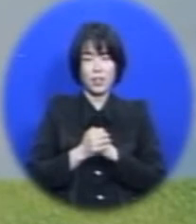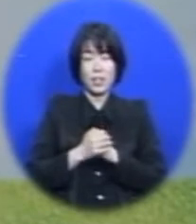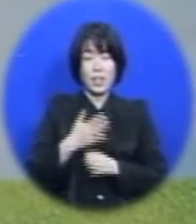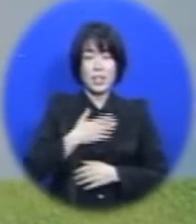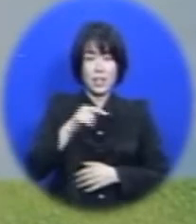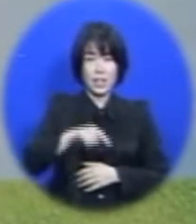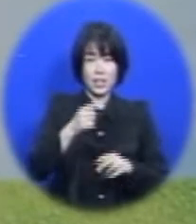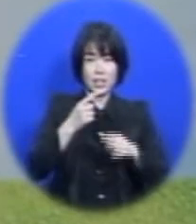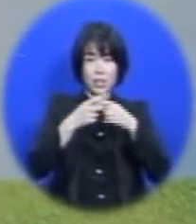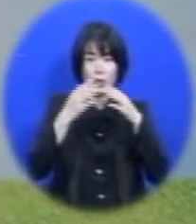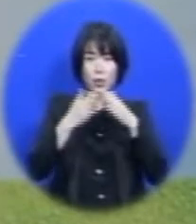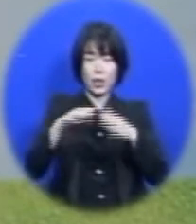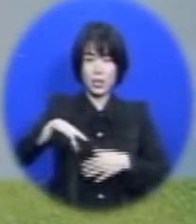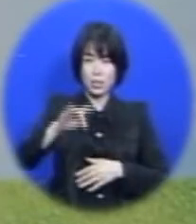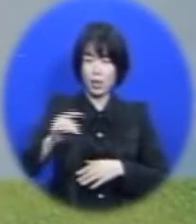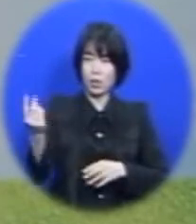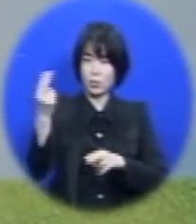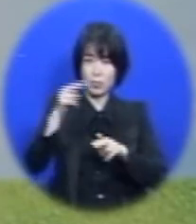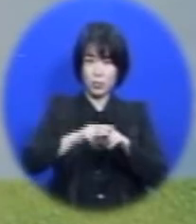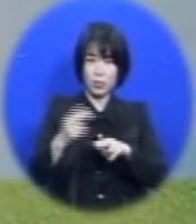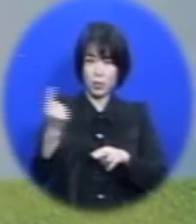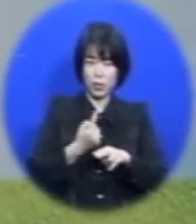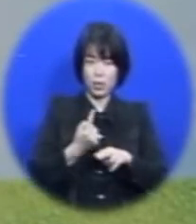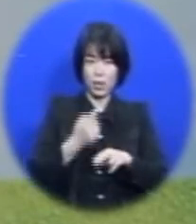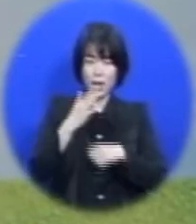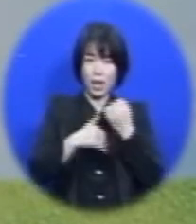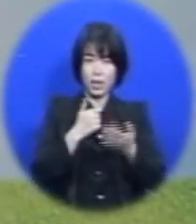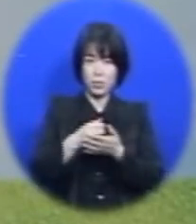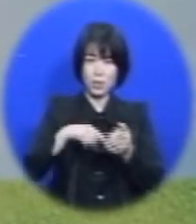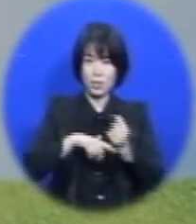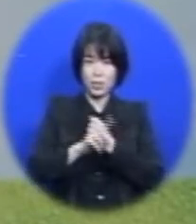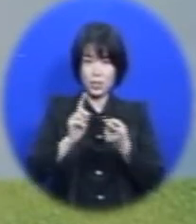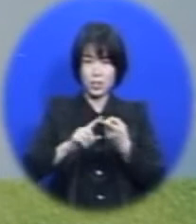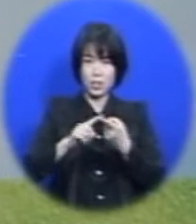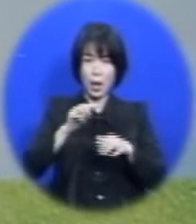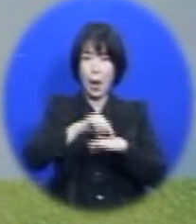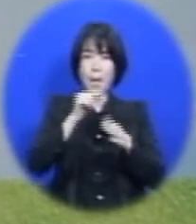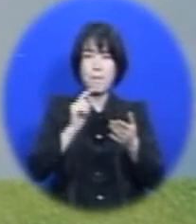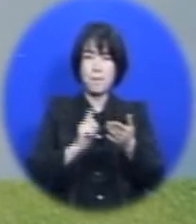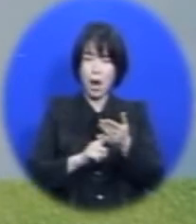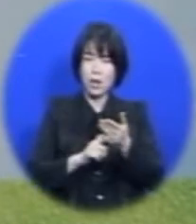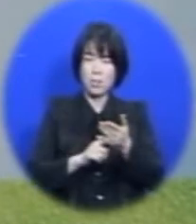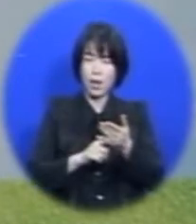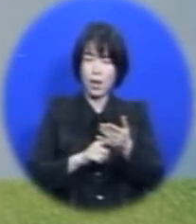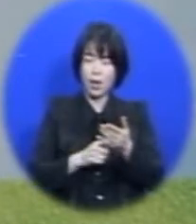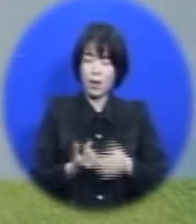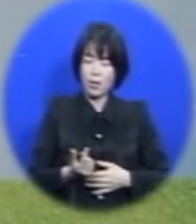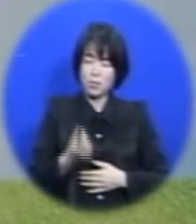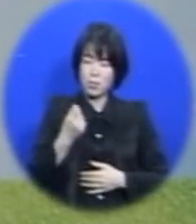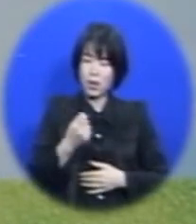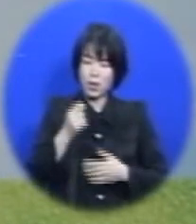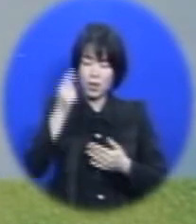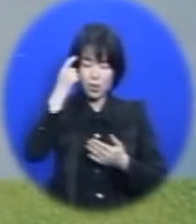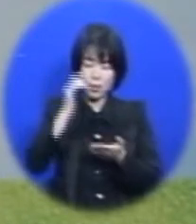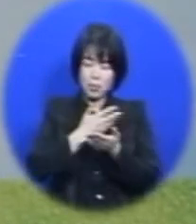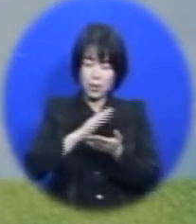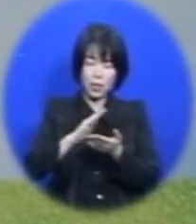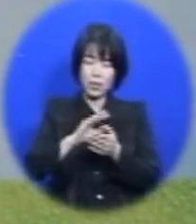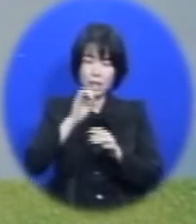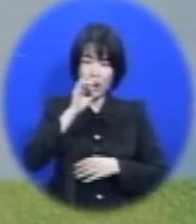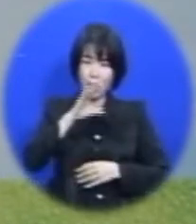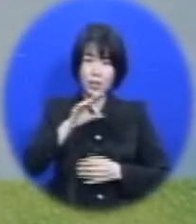제가 이 교회 부임에 올 때 사실 하나님의 뜻인가 마음에 선뜻 이렇게 판단이 안 되는 문제가 하나